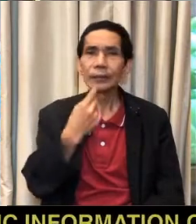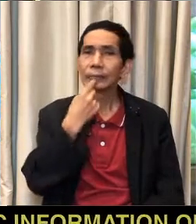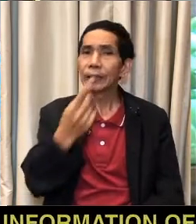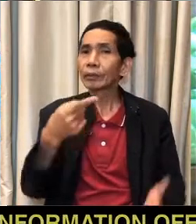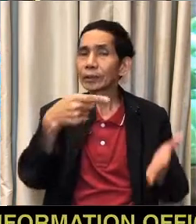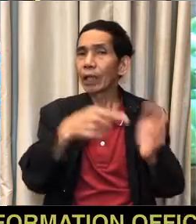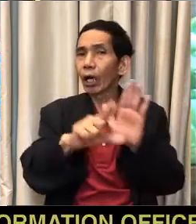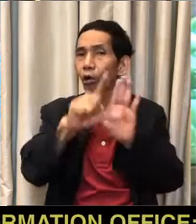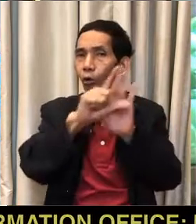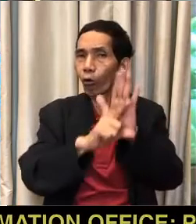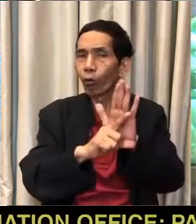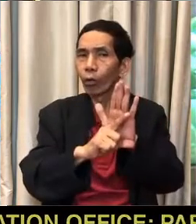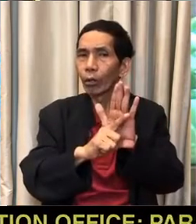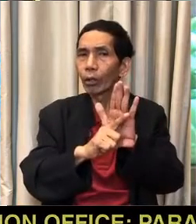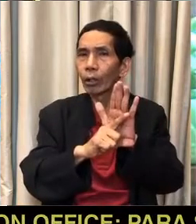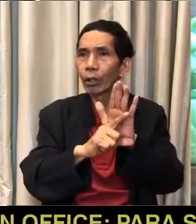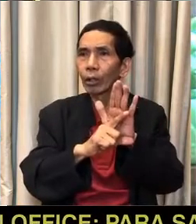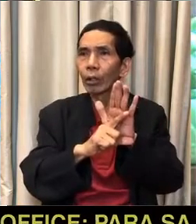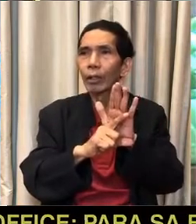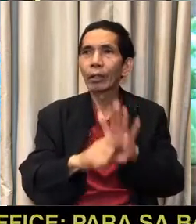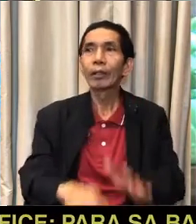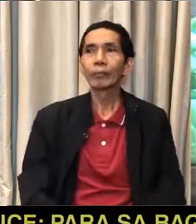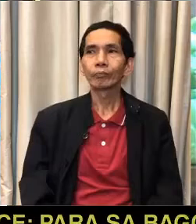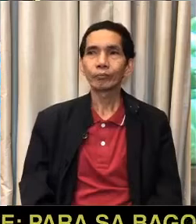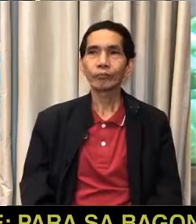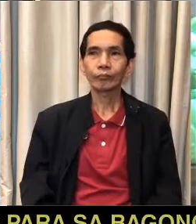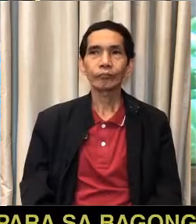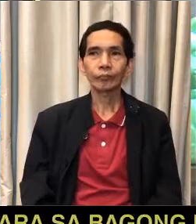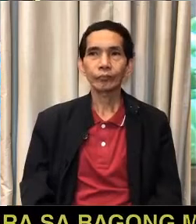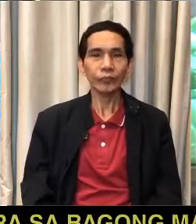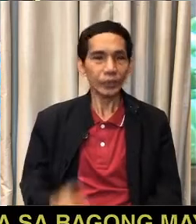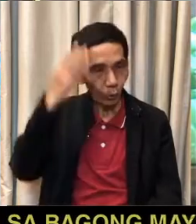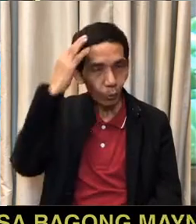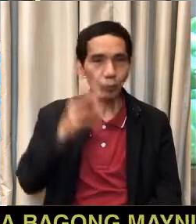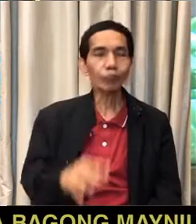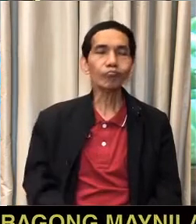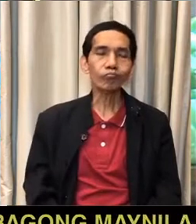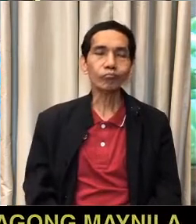dito, bigyan mo tubig nyo, makisuyo.